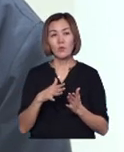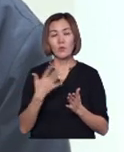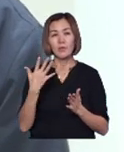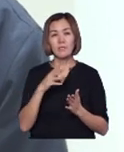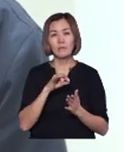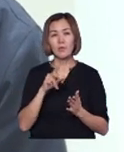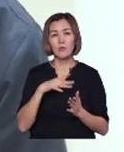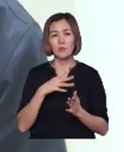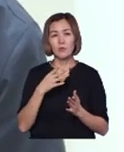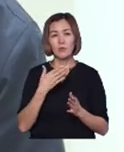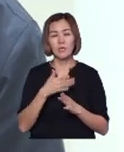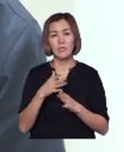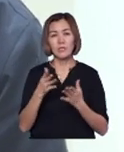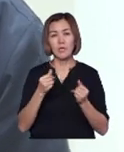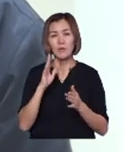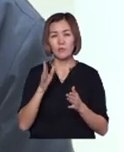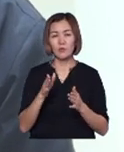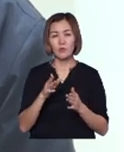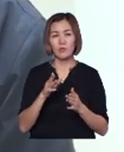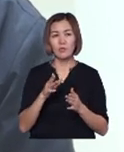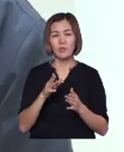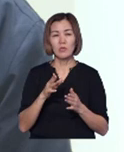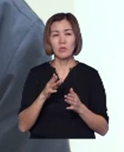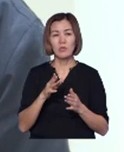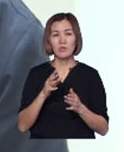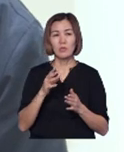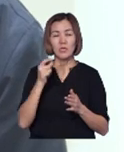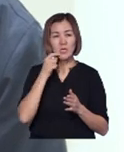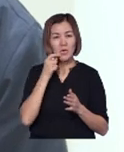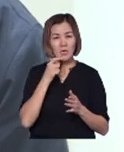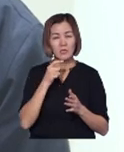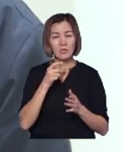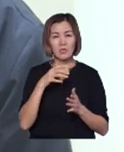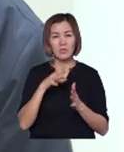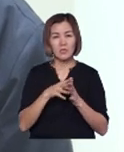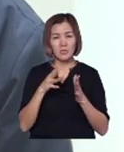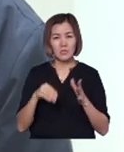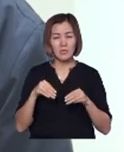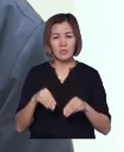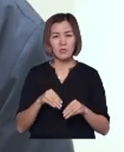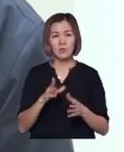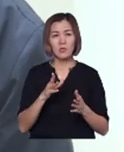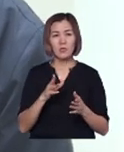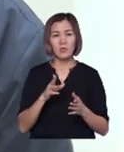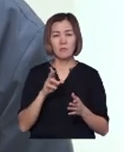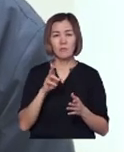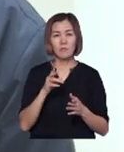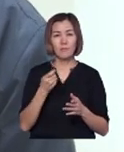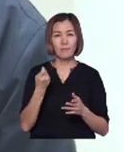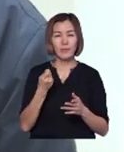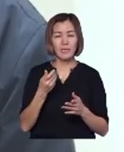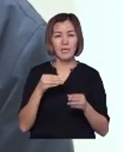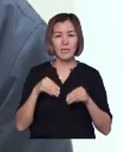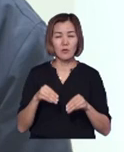5 миллион ақша алайын деп отырмын. Қылша егуге, бидай себуге, техника алуға